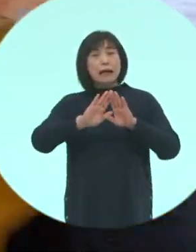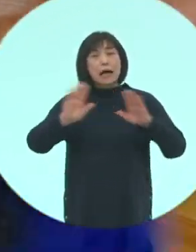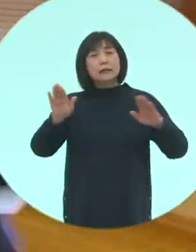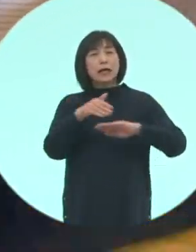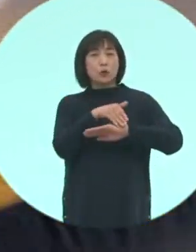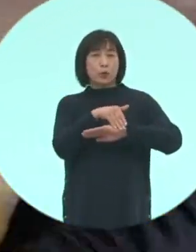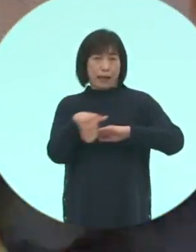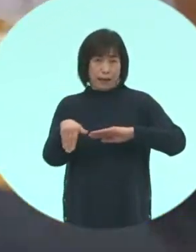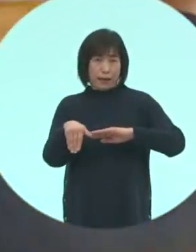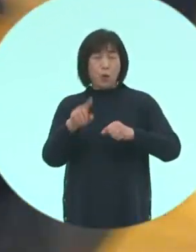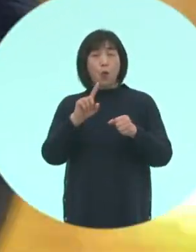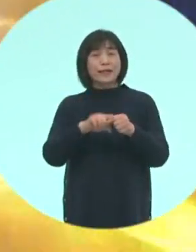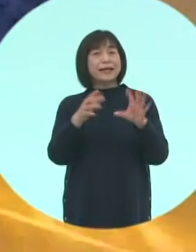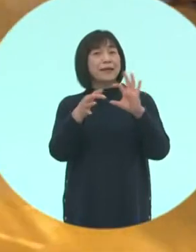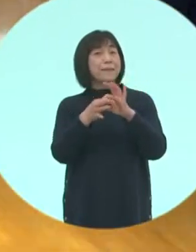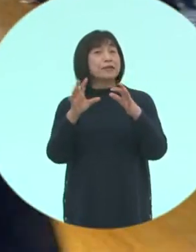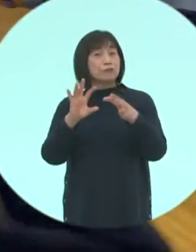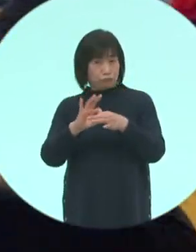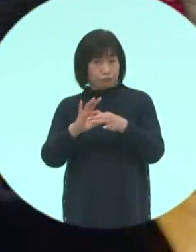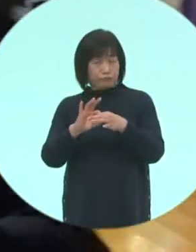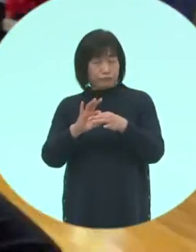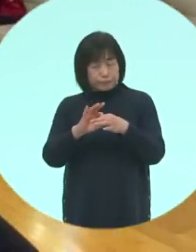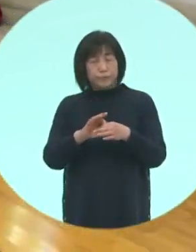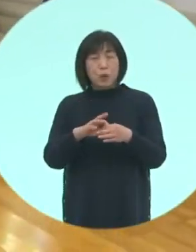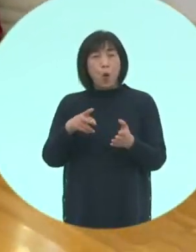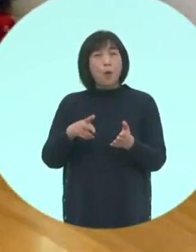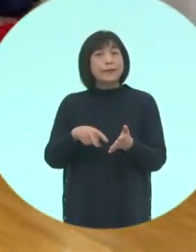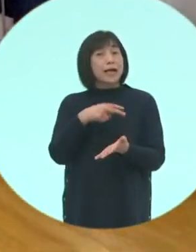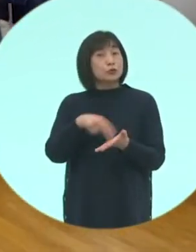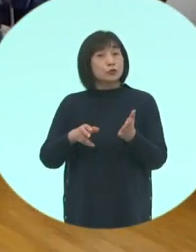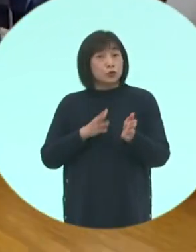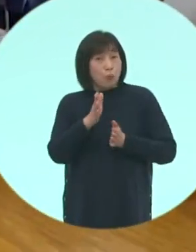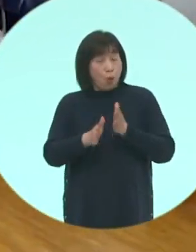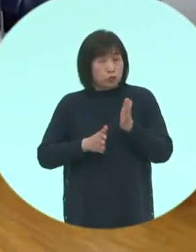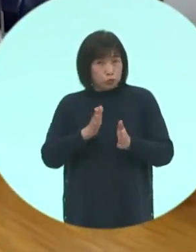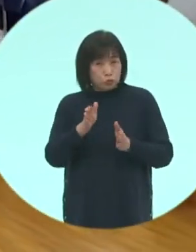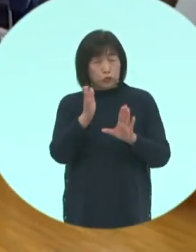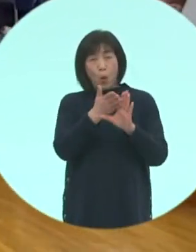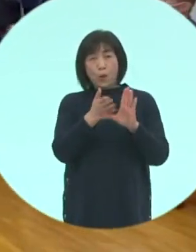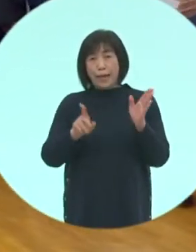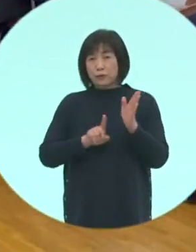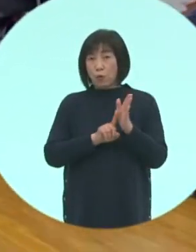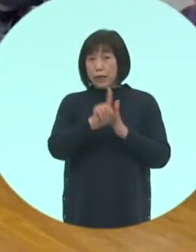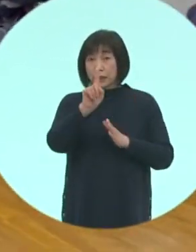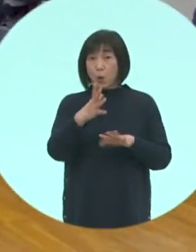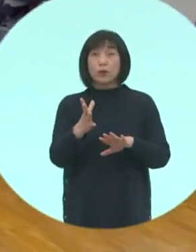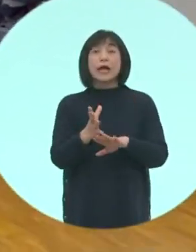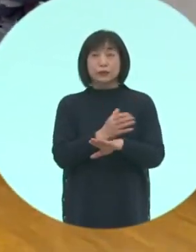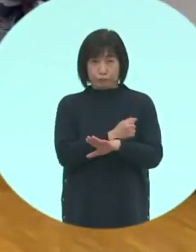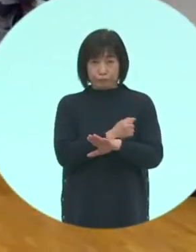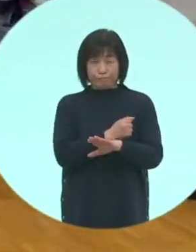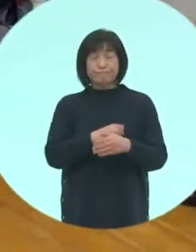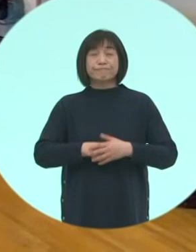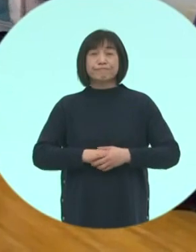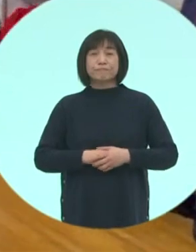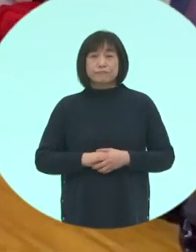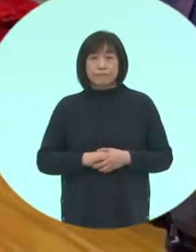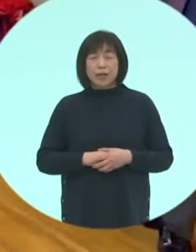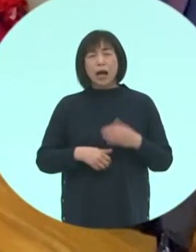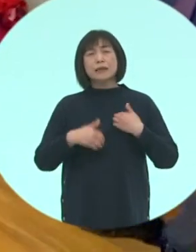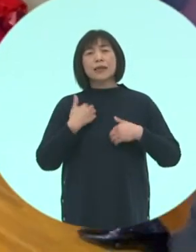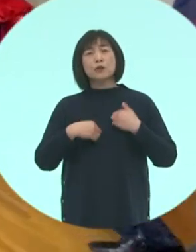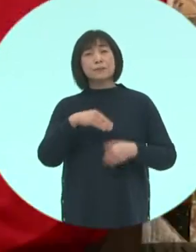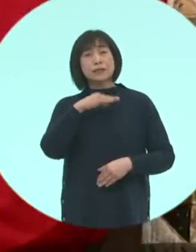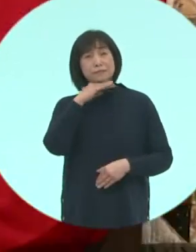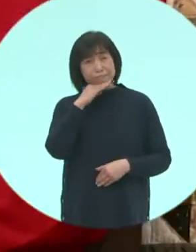ったメンリンピックダンススポーツの岐阜県代表選手でした。 まあ、すごく楽しみにしてまし